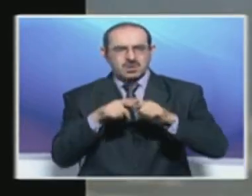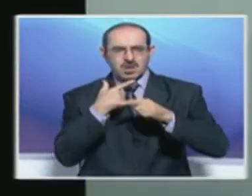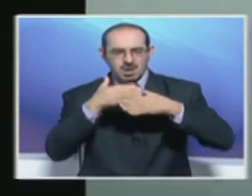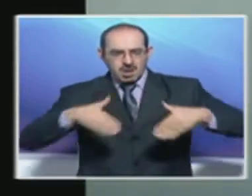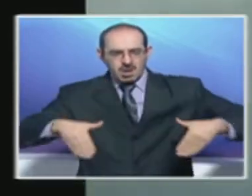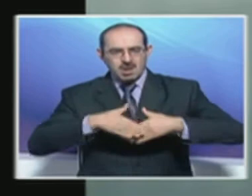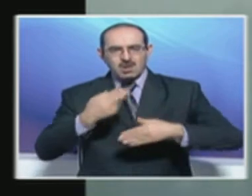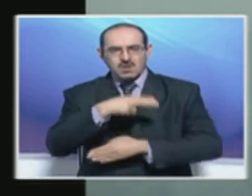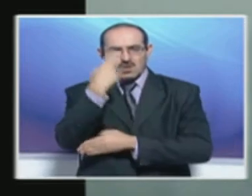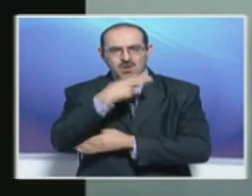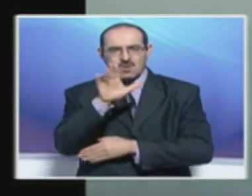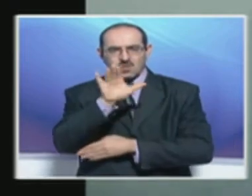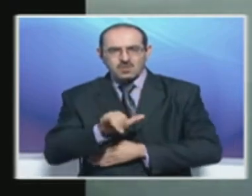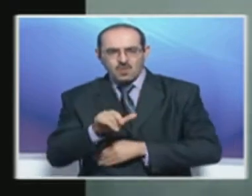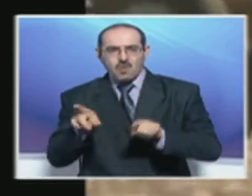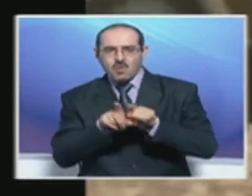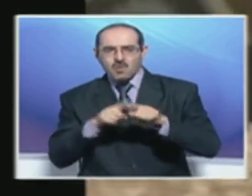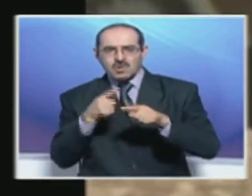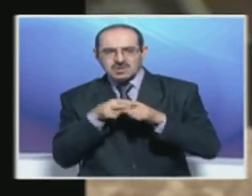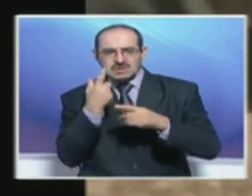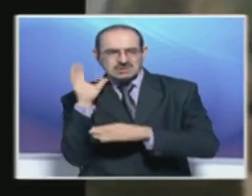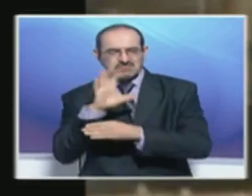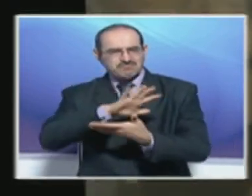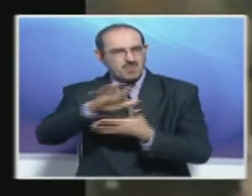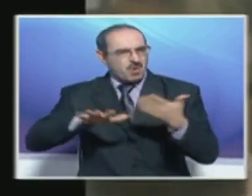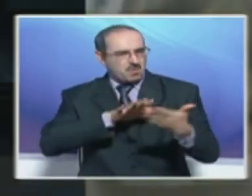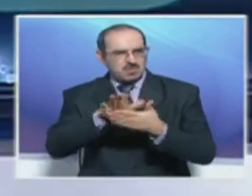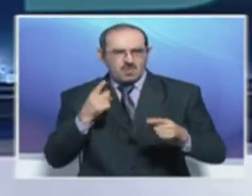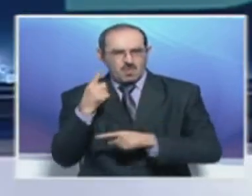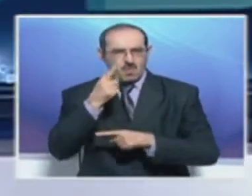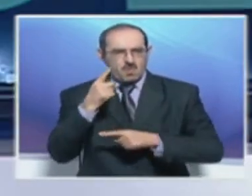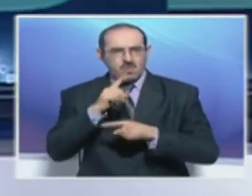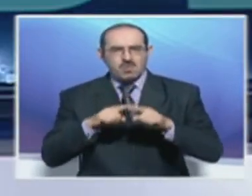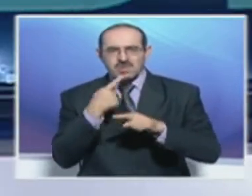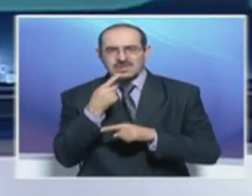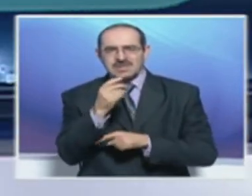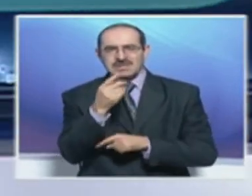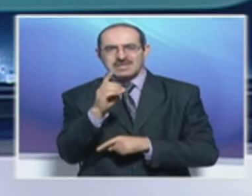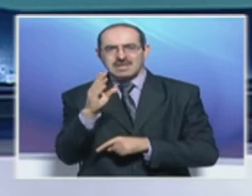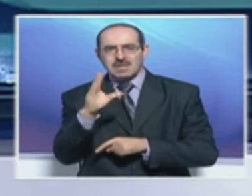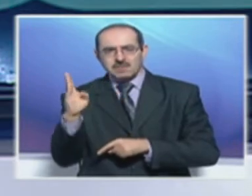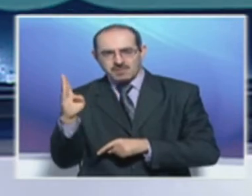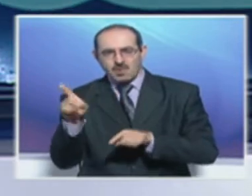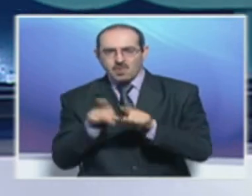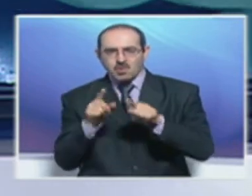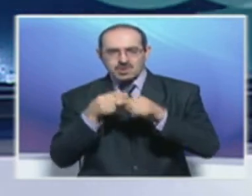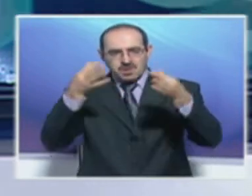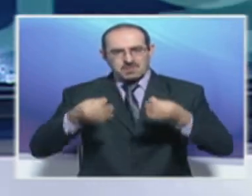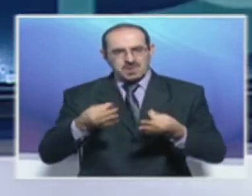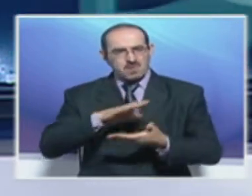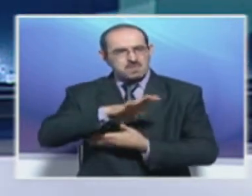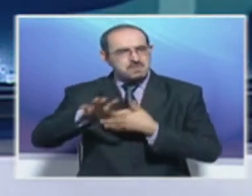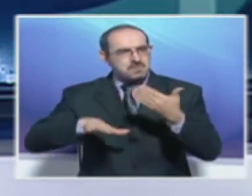بري جوي، زيادة على اشتداد حدة القصف في إدلب والغوطة الشرقية وما خلفه من